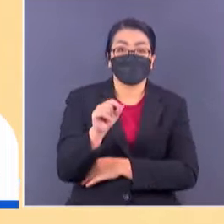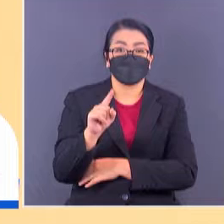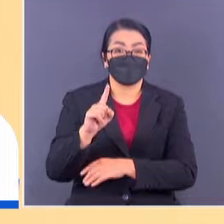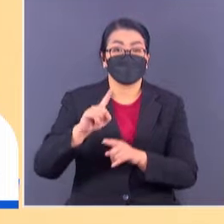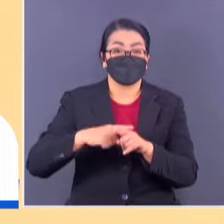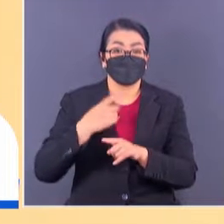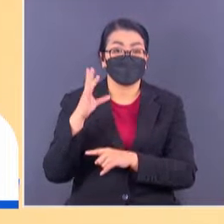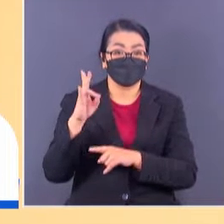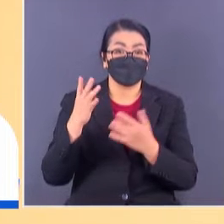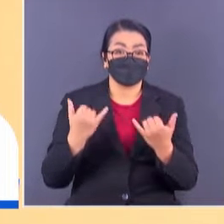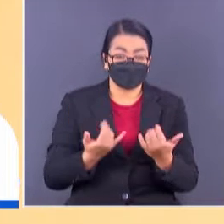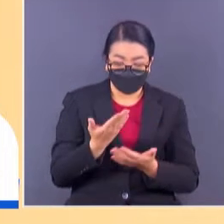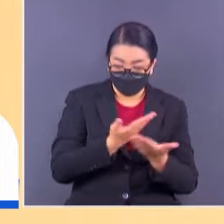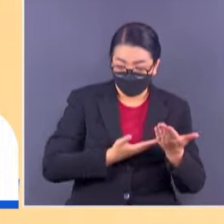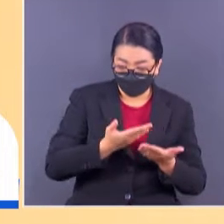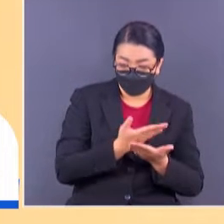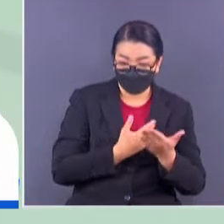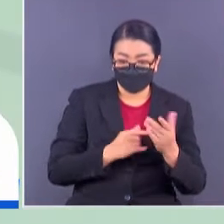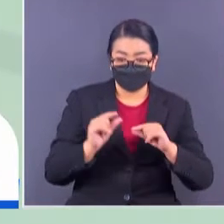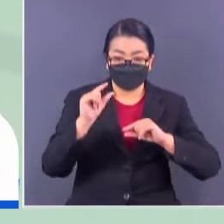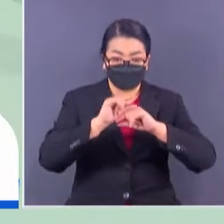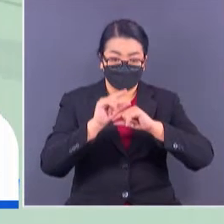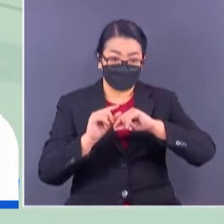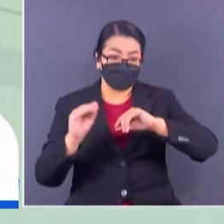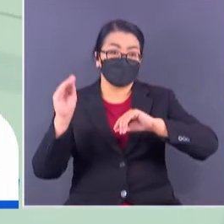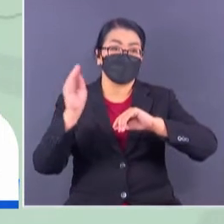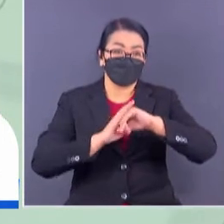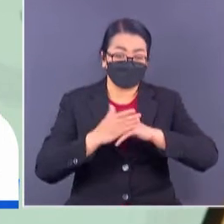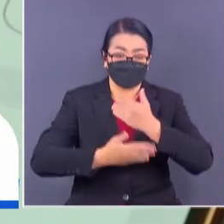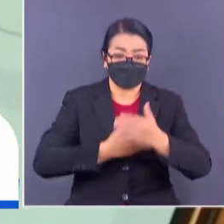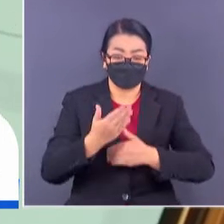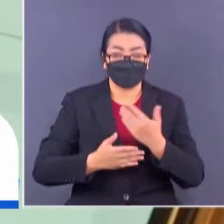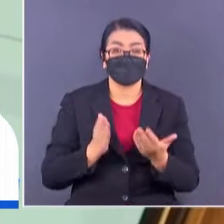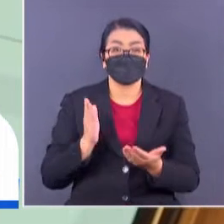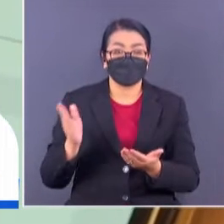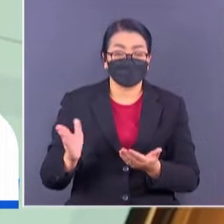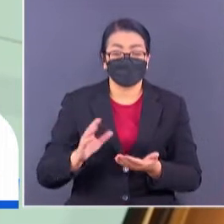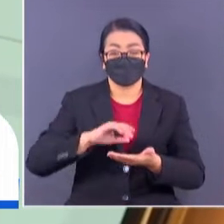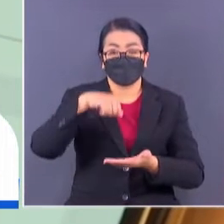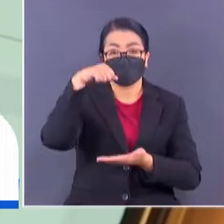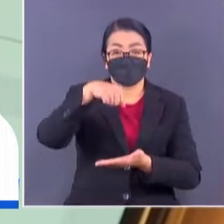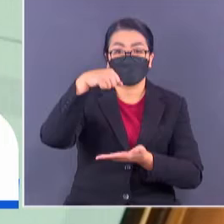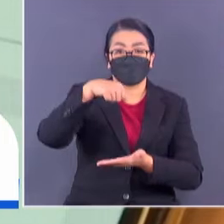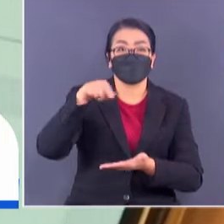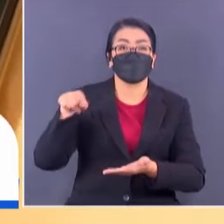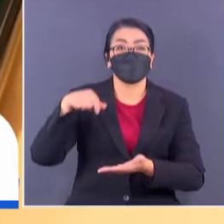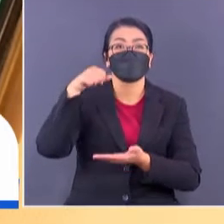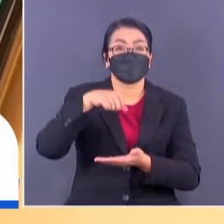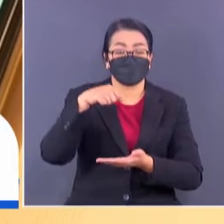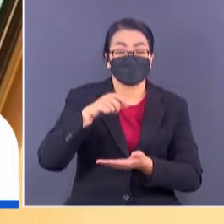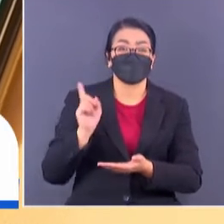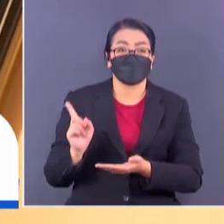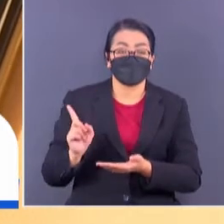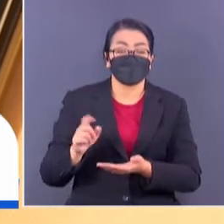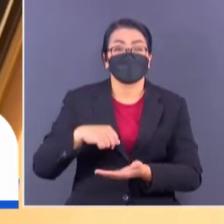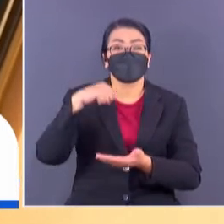คมนี้นะครับเดี๋ยวก็จะมีการพิจารณาเพิ่มจำนวนสลากในงวดวันที่16สิงหาคมจะเพิ่มเป็น9ล้านใบขึ้นมาซึ่งอันนี้ก็เ